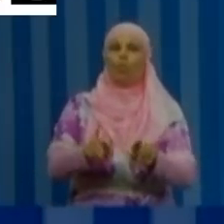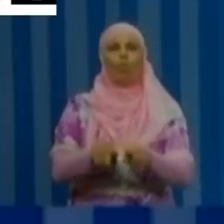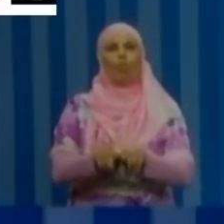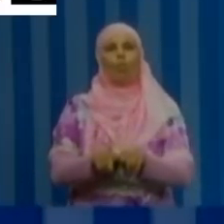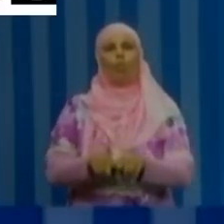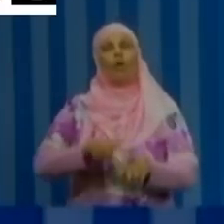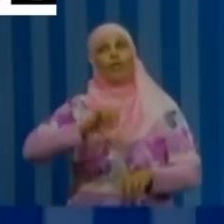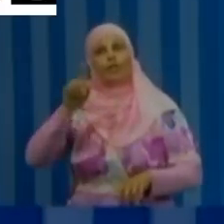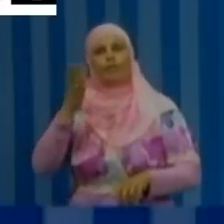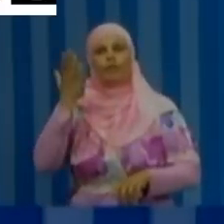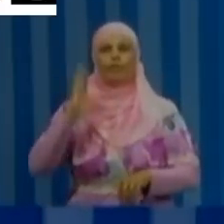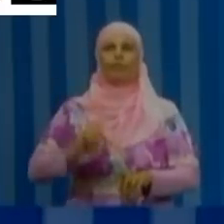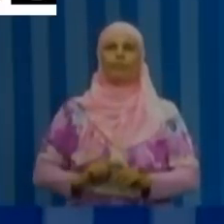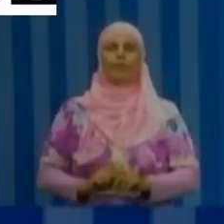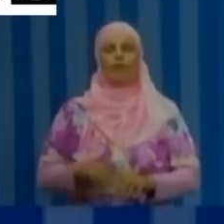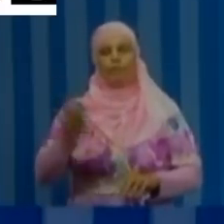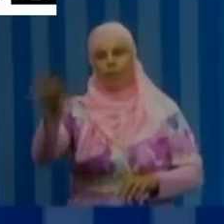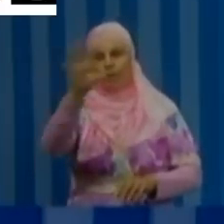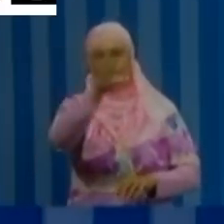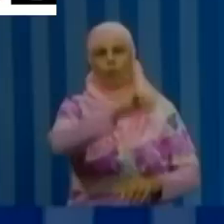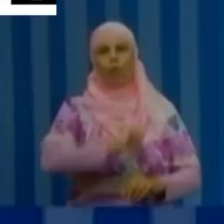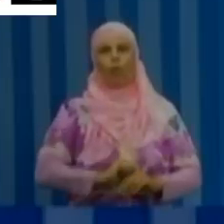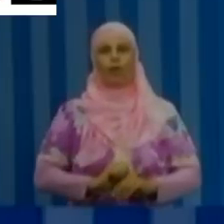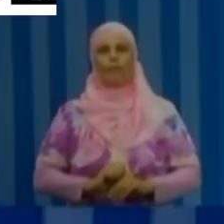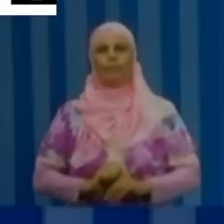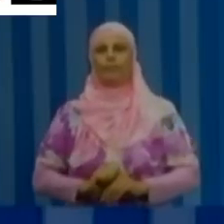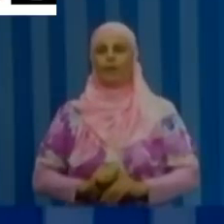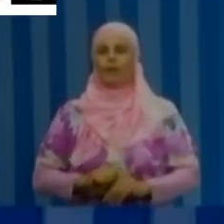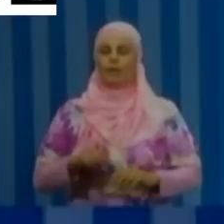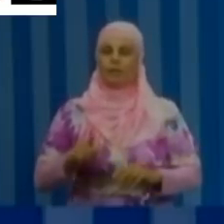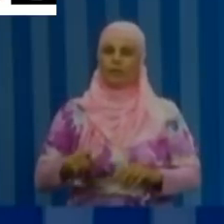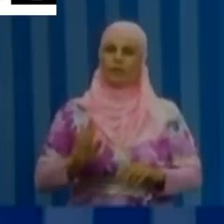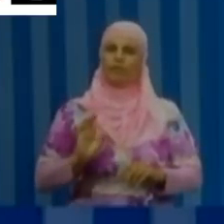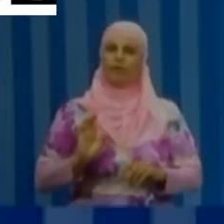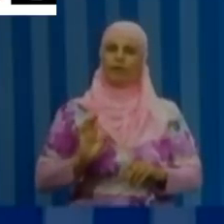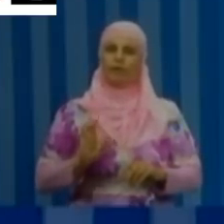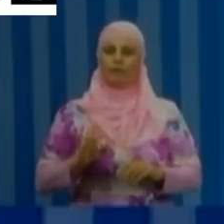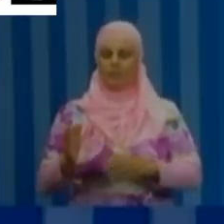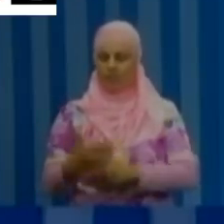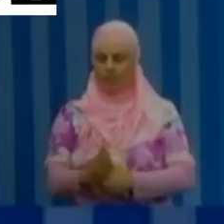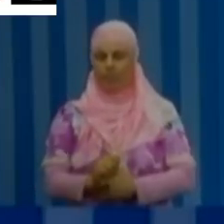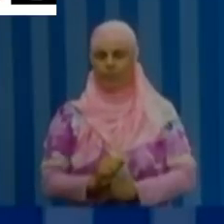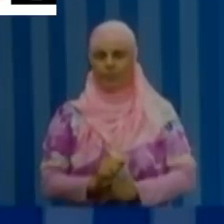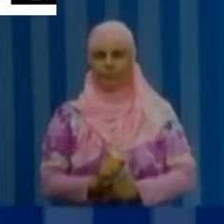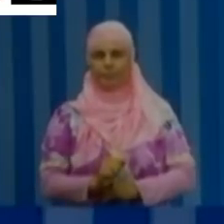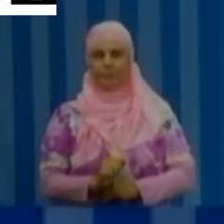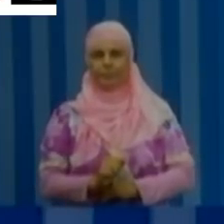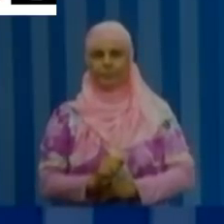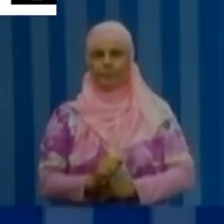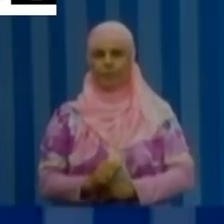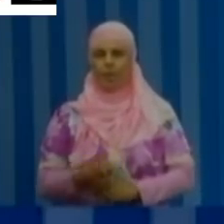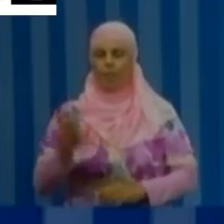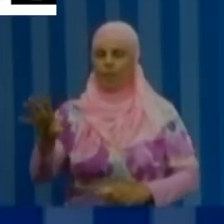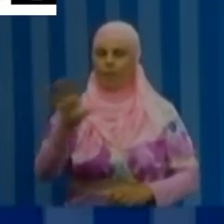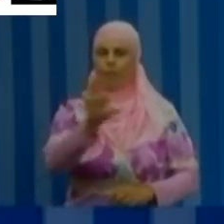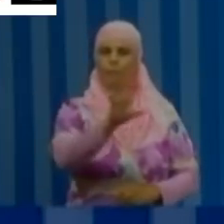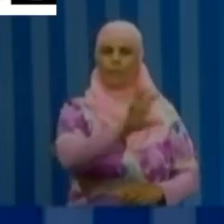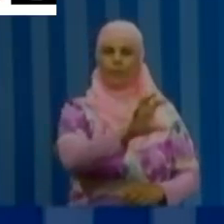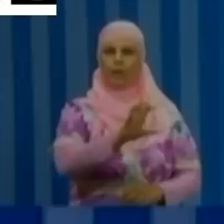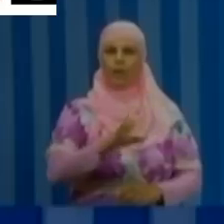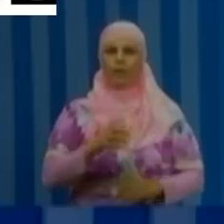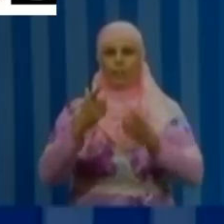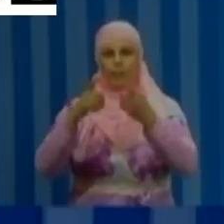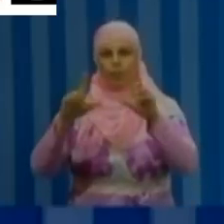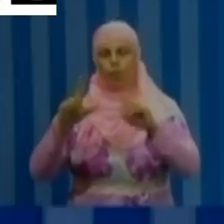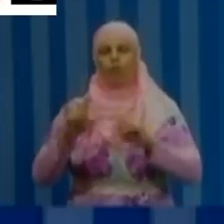يتمتعوا بها غيرهم في المناطق الاخرى التصدي لاستغلال الفاحش للثوره السمكيه بعث منطقه تبادل حر